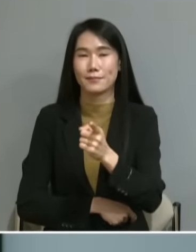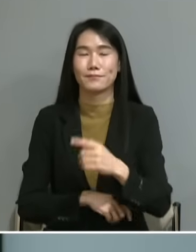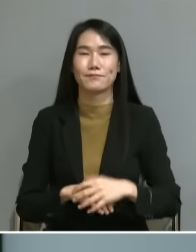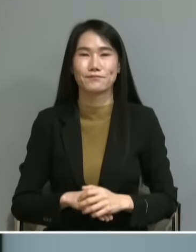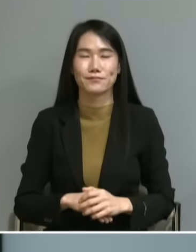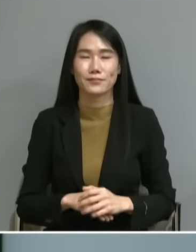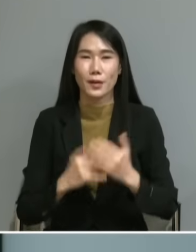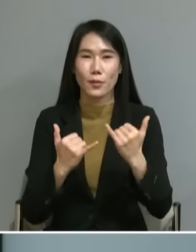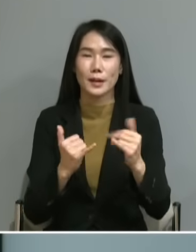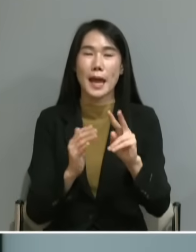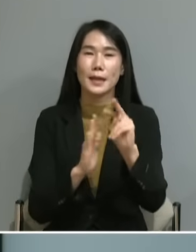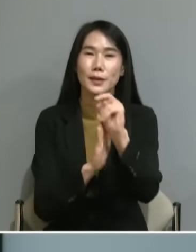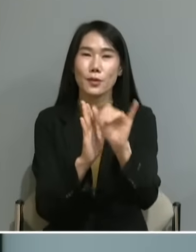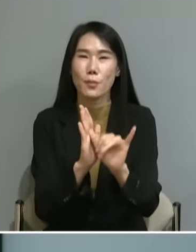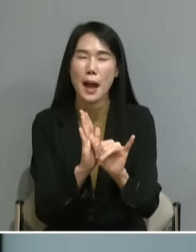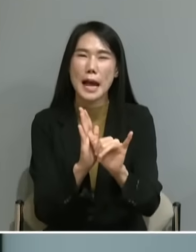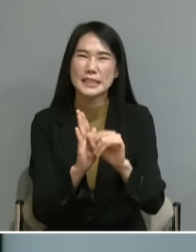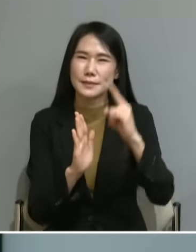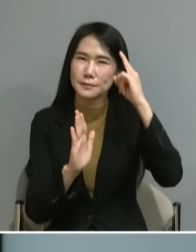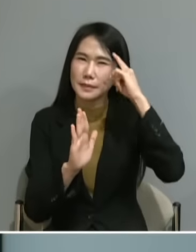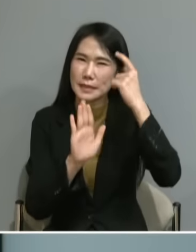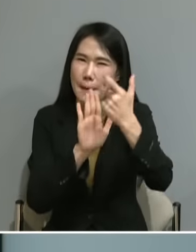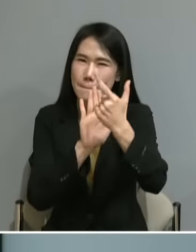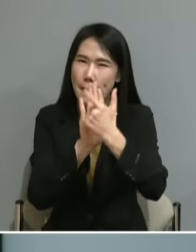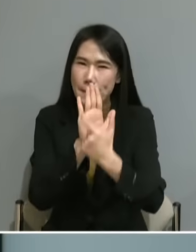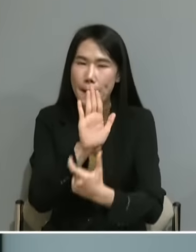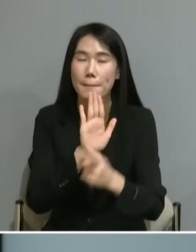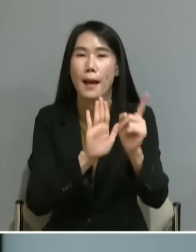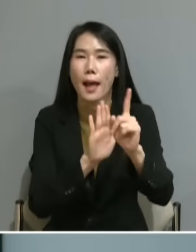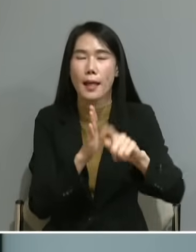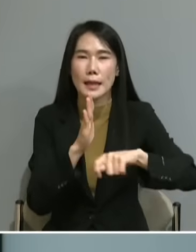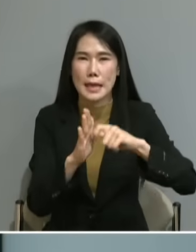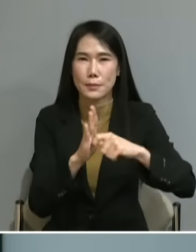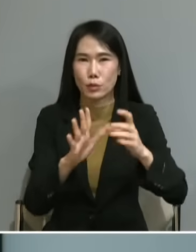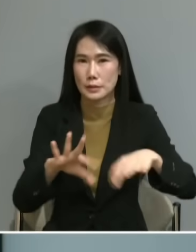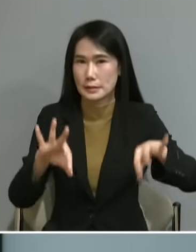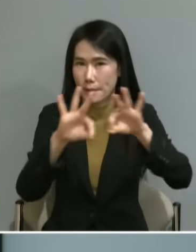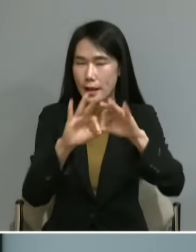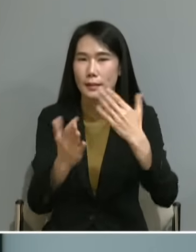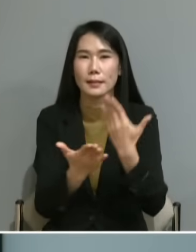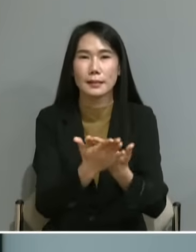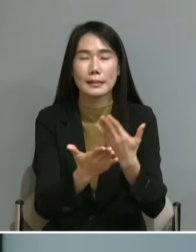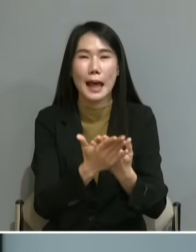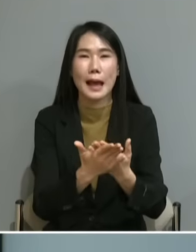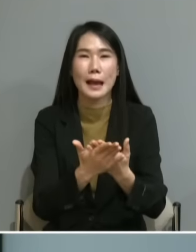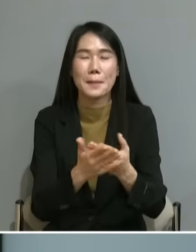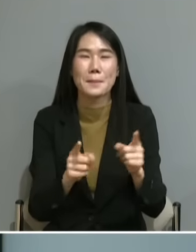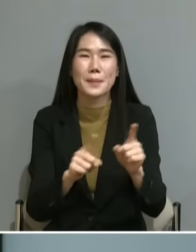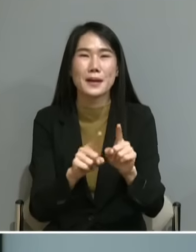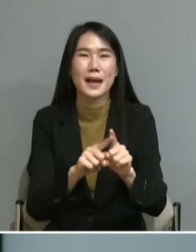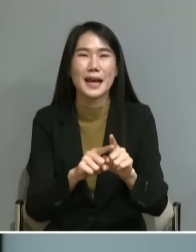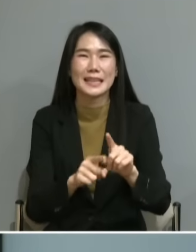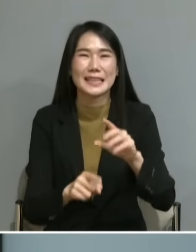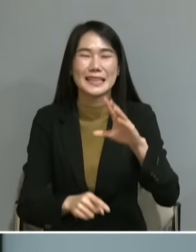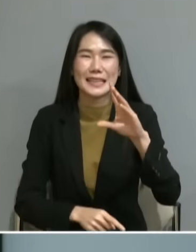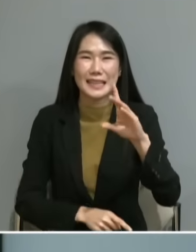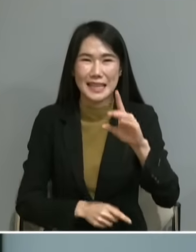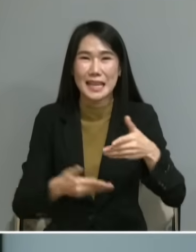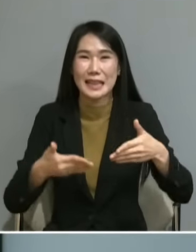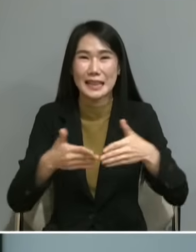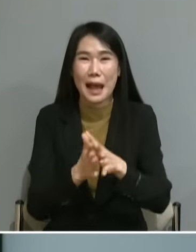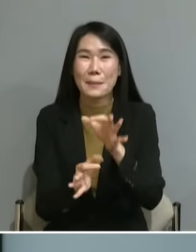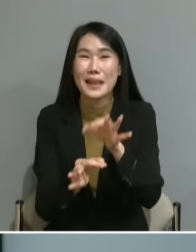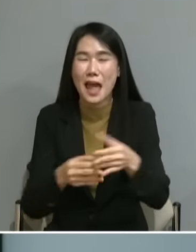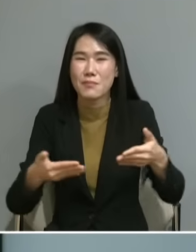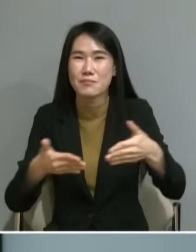นโยบายนี้เนี่ยนะครับมีข้อกำหนดสาเหตุที่เป็นเงินในรูปแบบดิจิตอลอันนี้เป็นจุดสำคัญที่เป็นประโยชน์แล้วก็